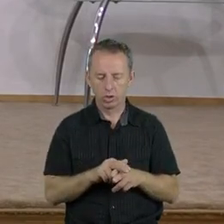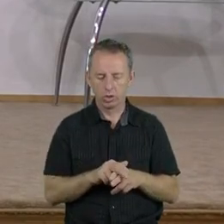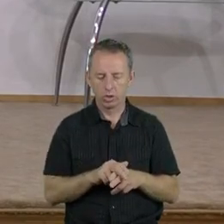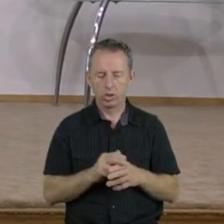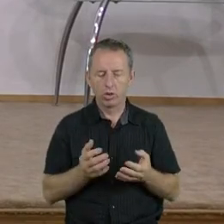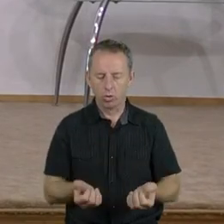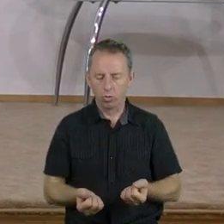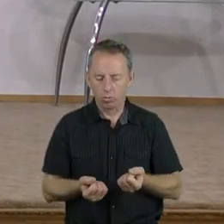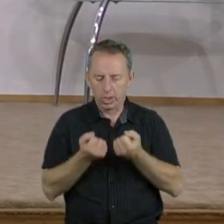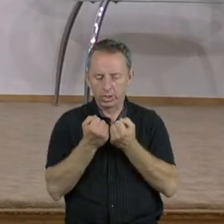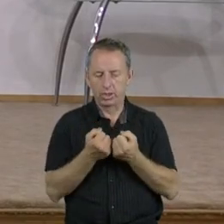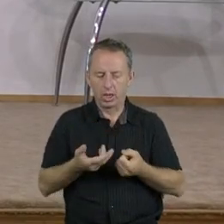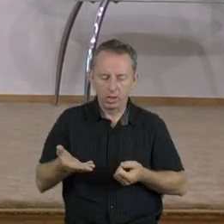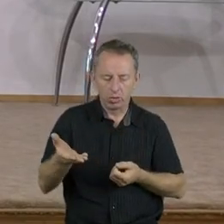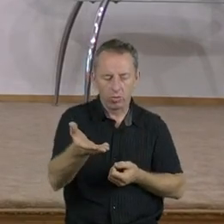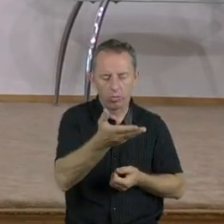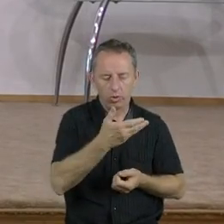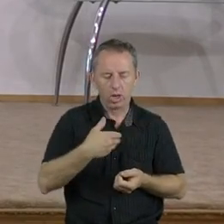wzmacniają naszą wiarę.